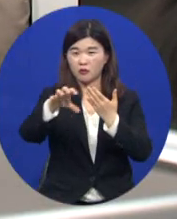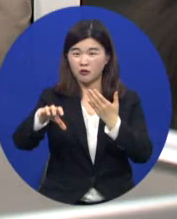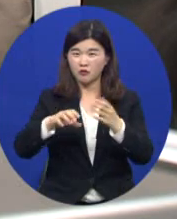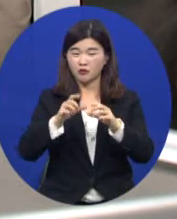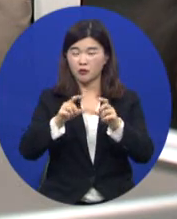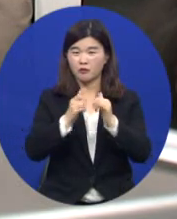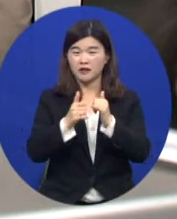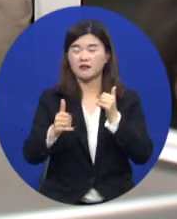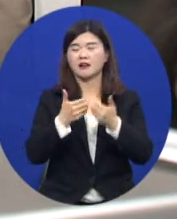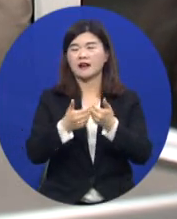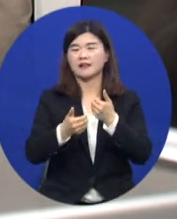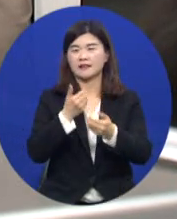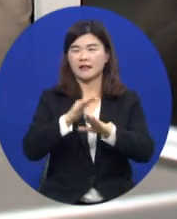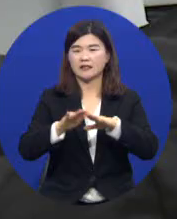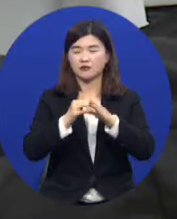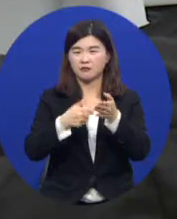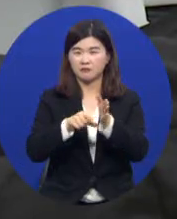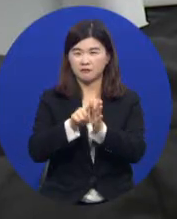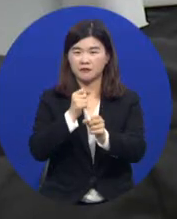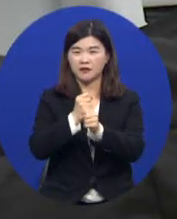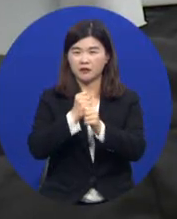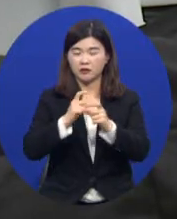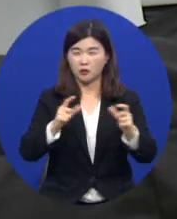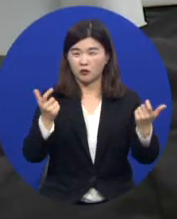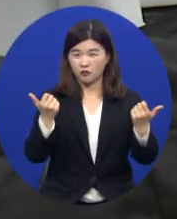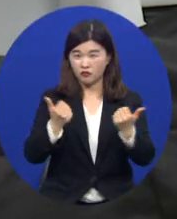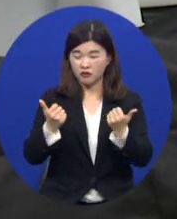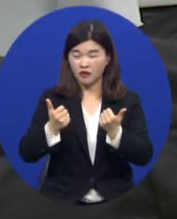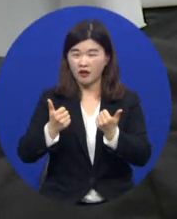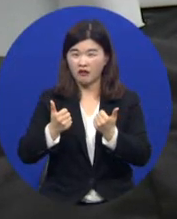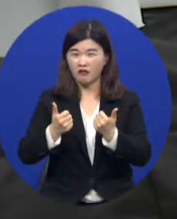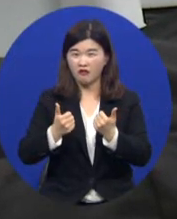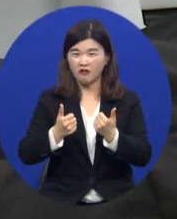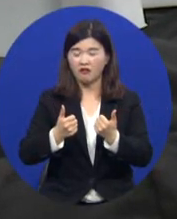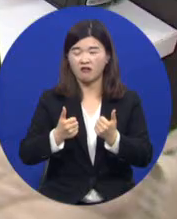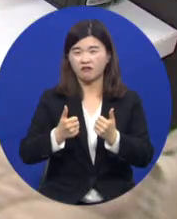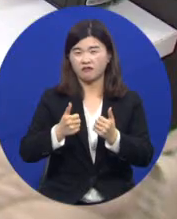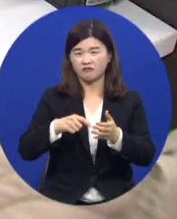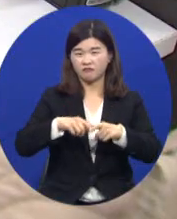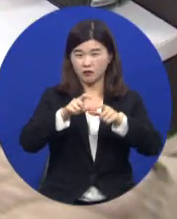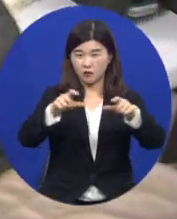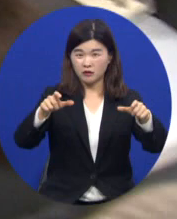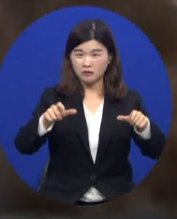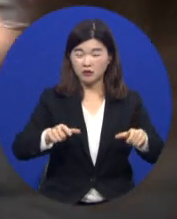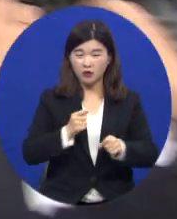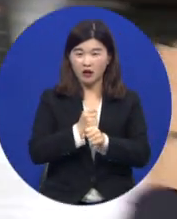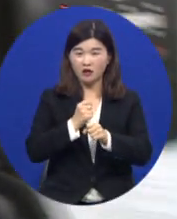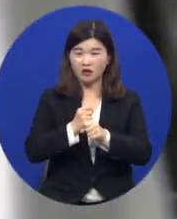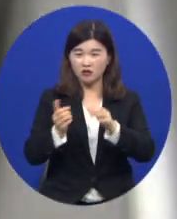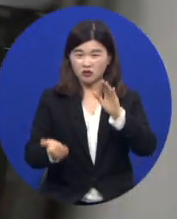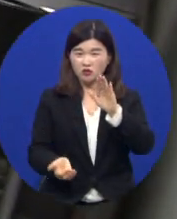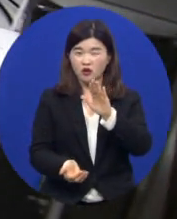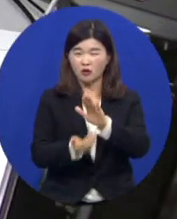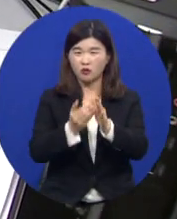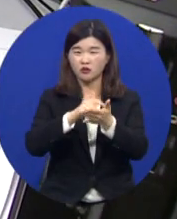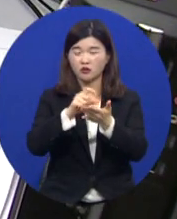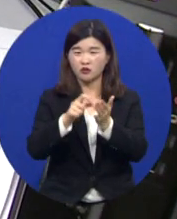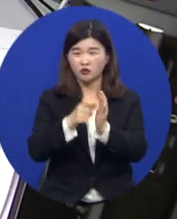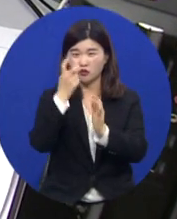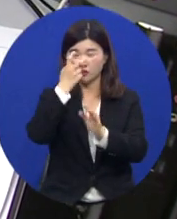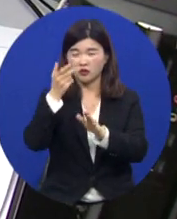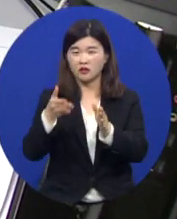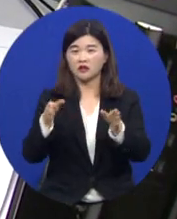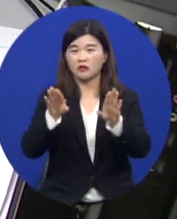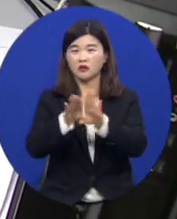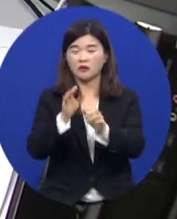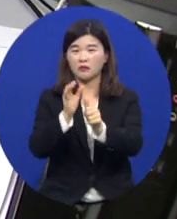갈등을 해소하겠다는 제주도와 도의회의 요청을 공익적 차원에서 수용해 국내 최고 수준의 조사기관에